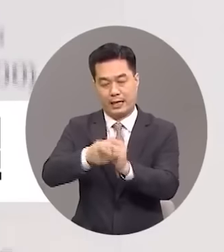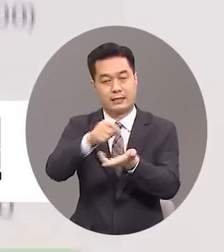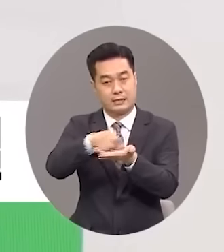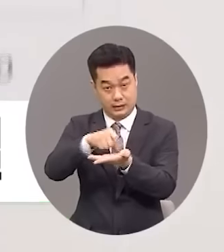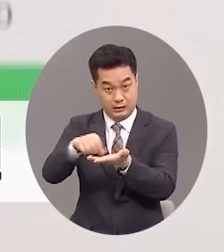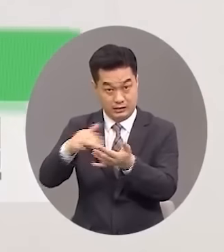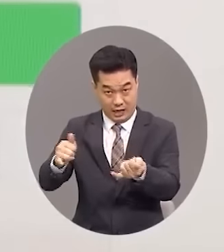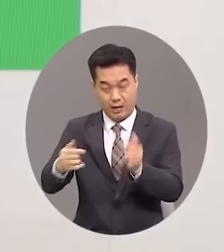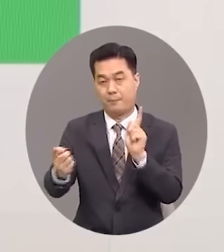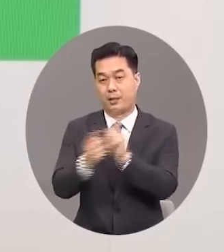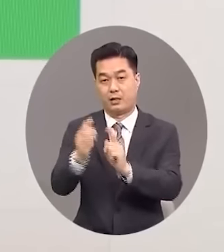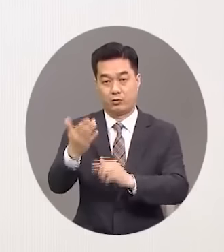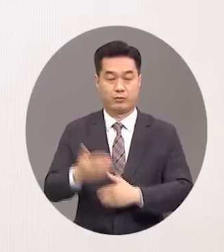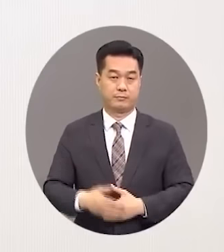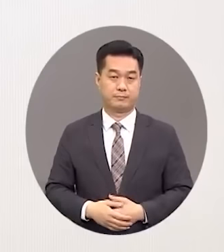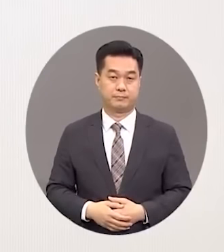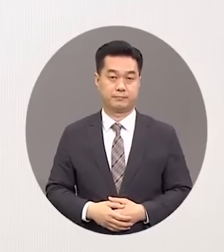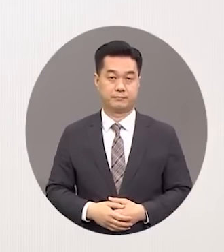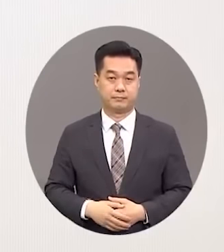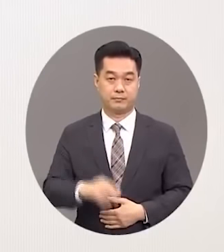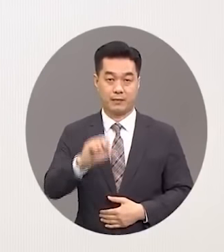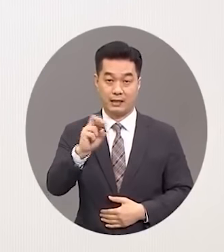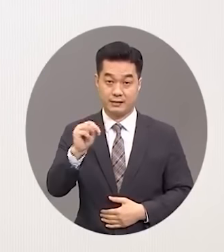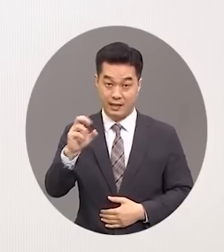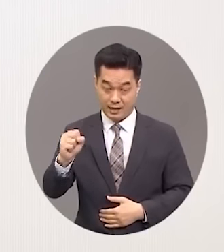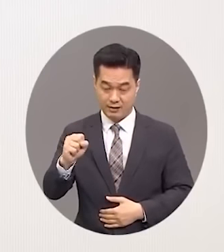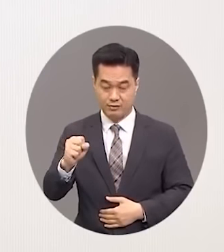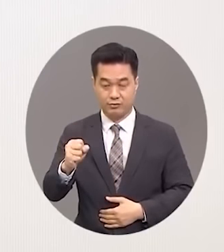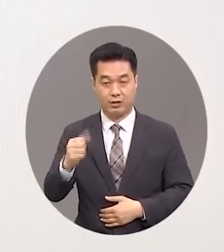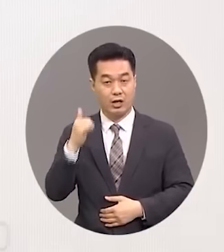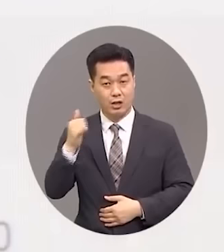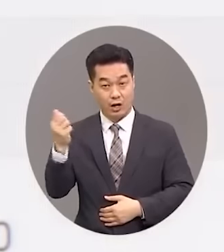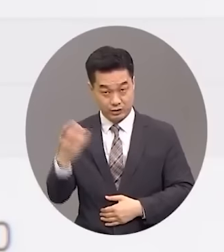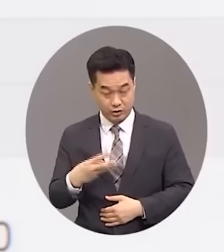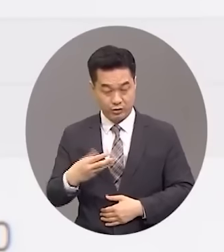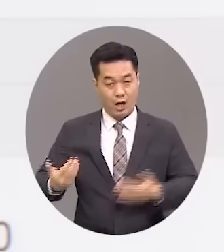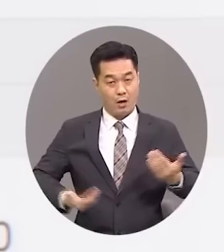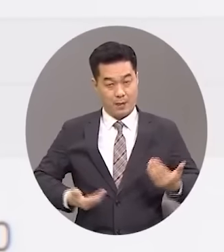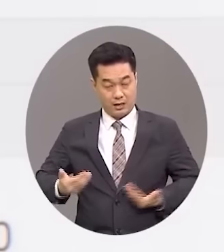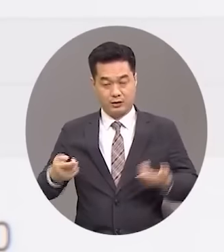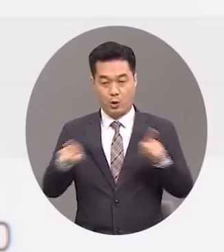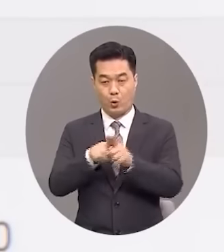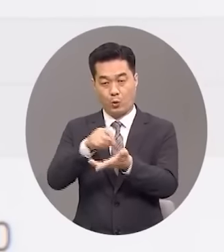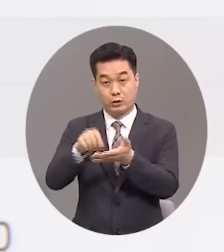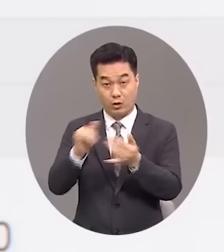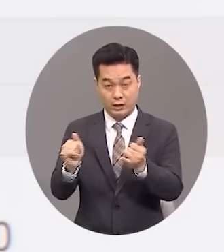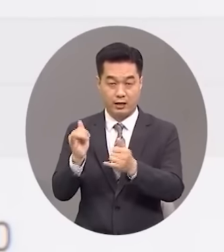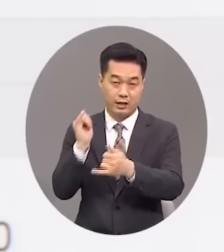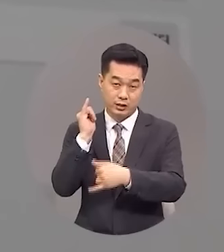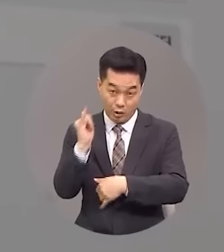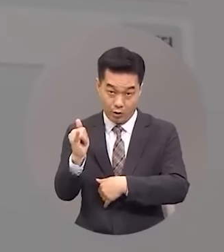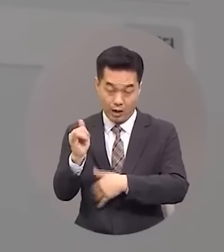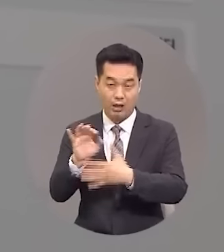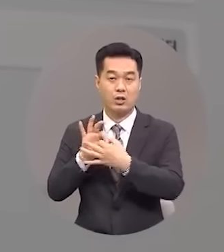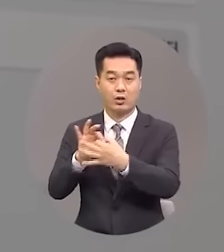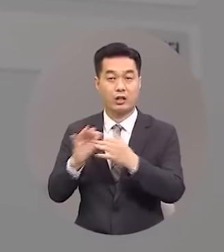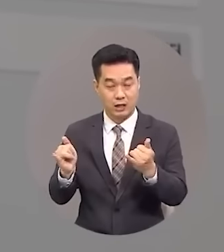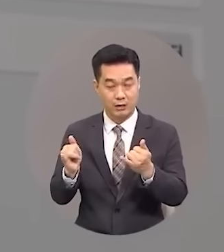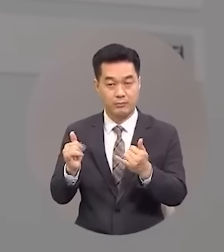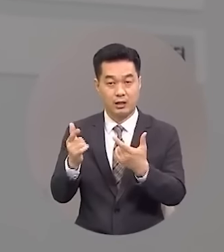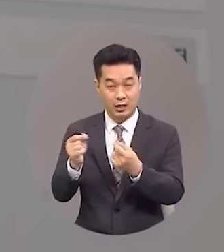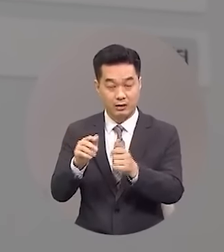않게 찾아볼 수 있습니다 SNS 적힌 연락처로 방글라데시 공자에게 전화를 걸었습니다 연결된 사람은